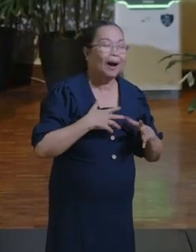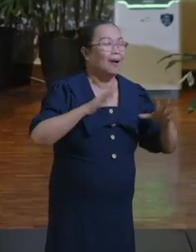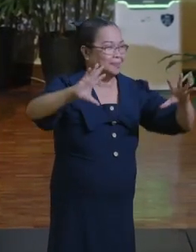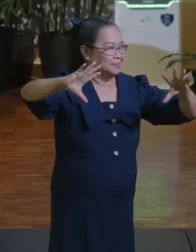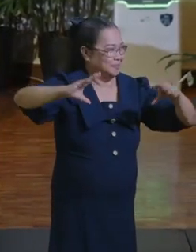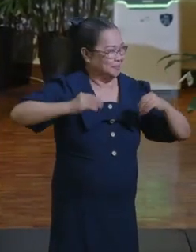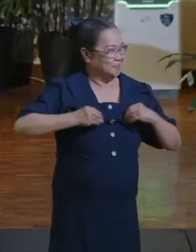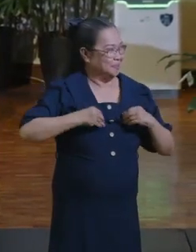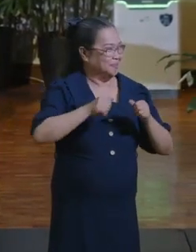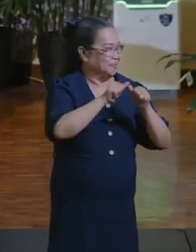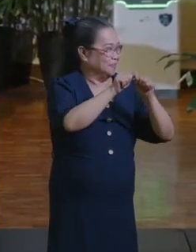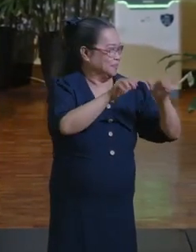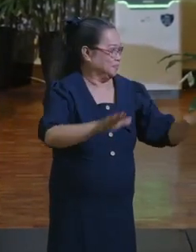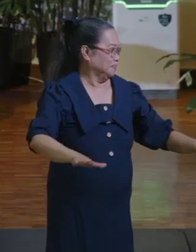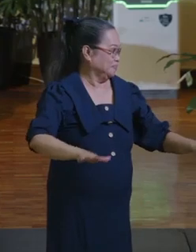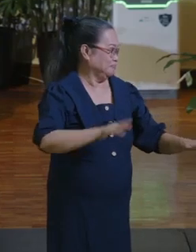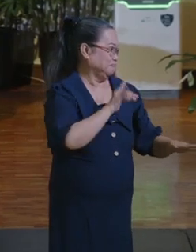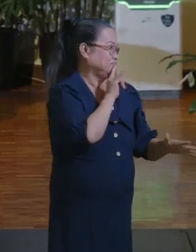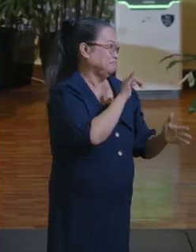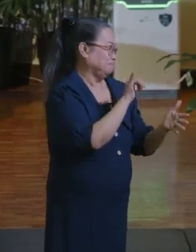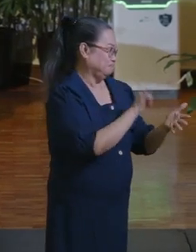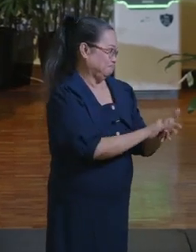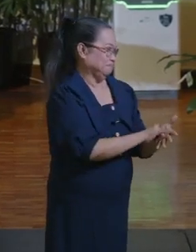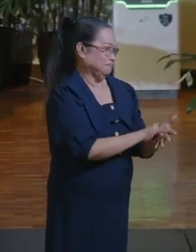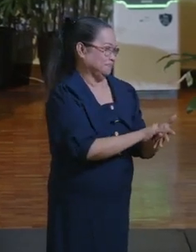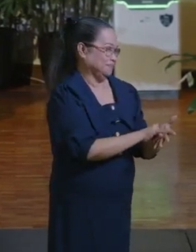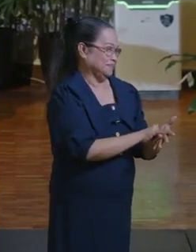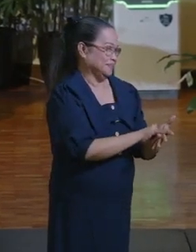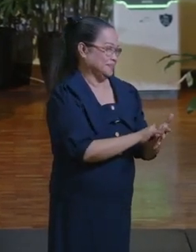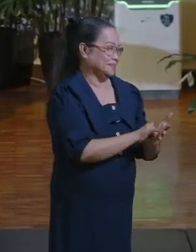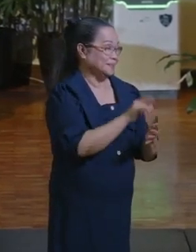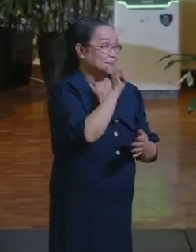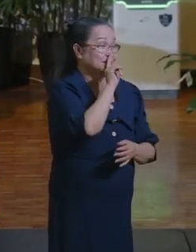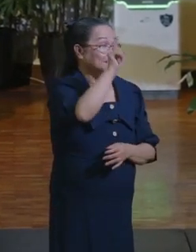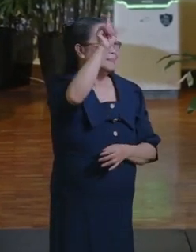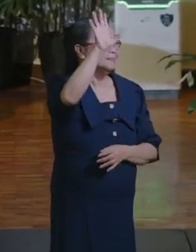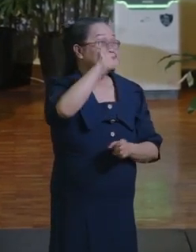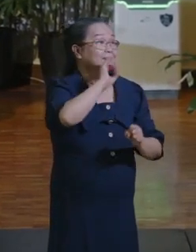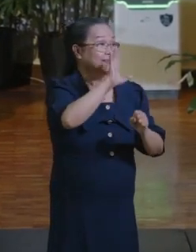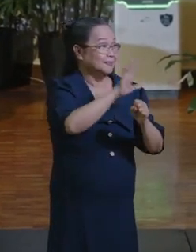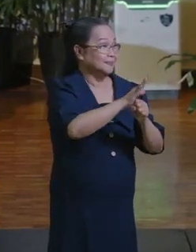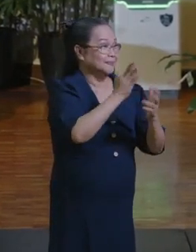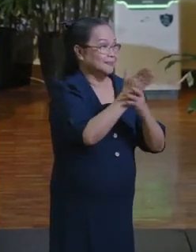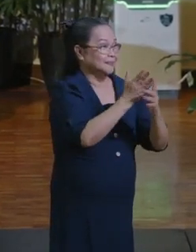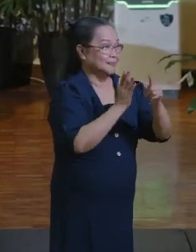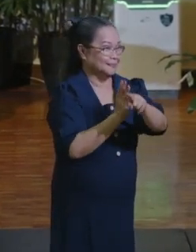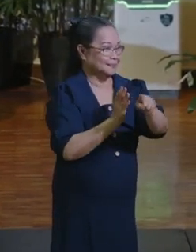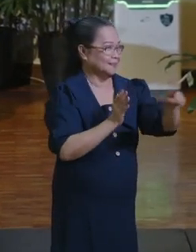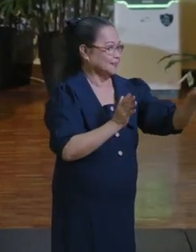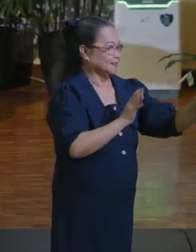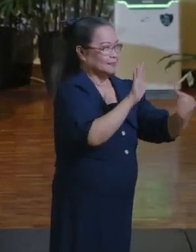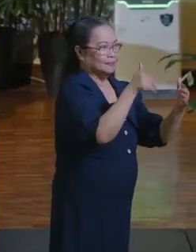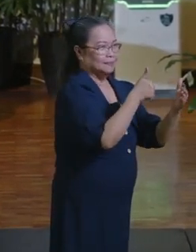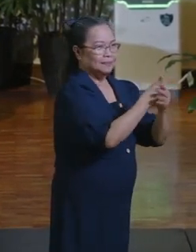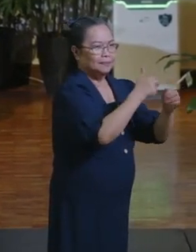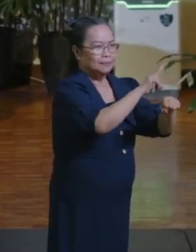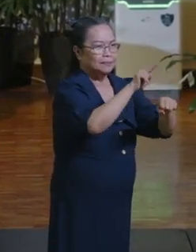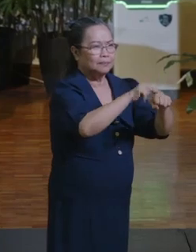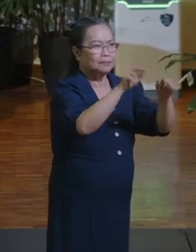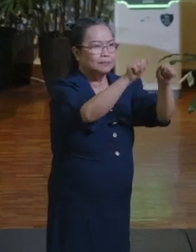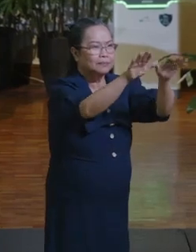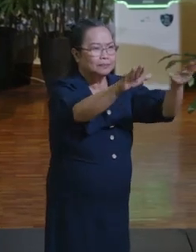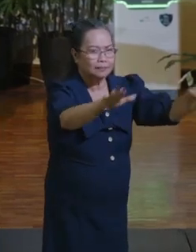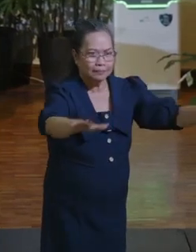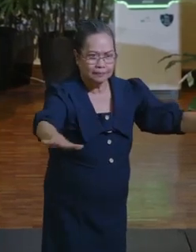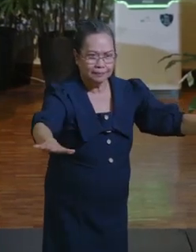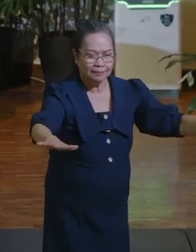Kasi alam natin na yung pangako na yon ng Panginoon kay Abraham, and through you, all of the nations will be blessed.